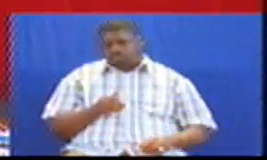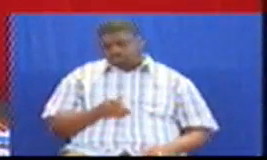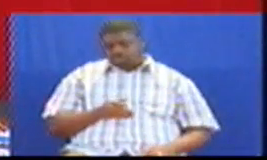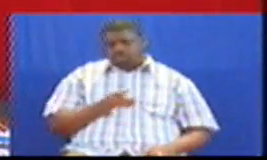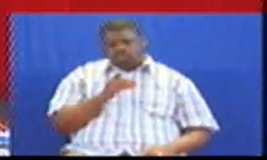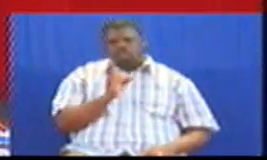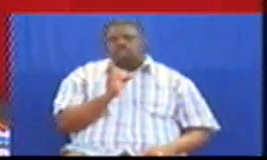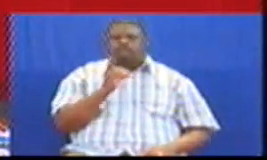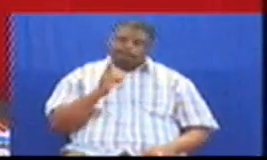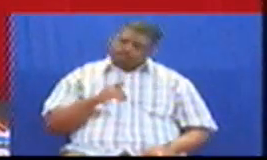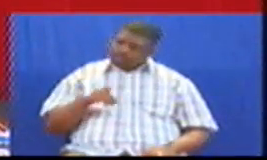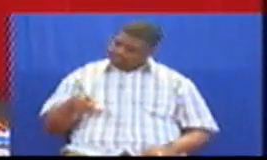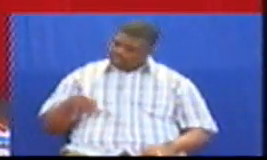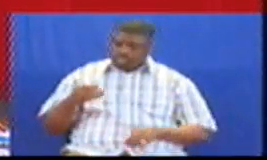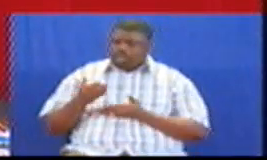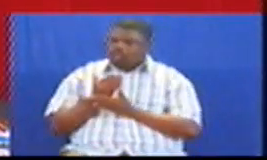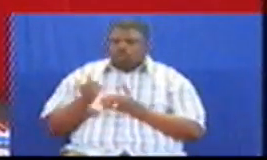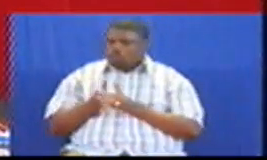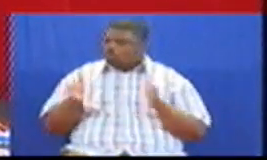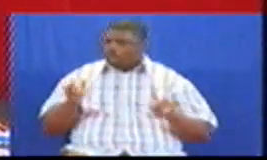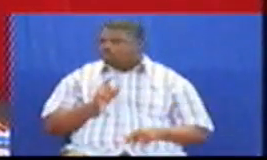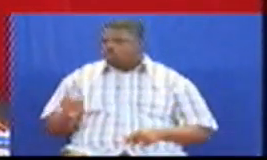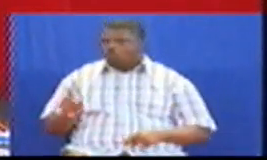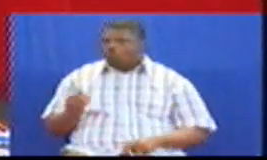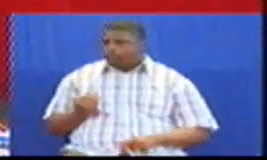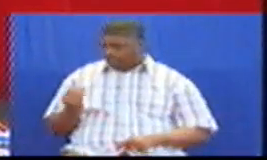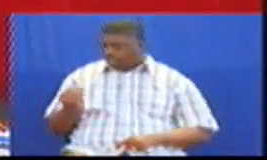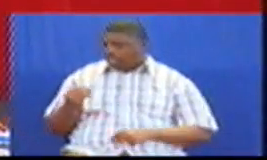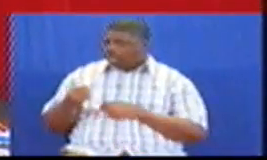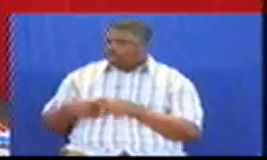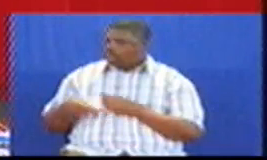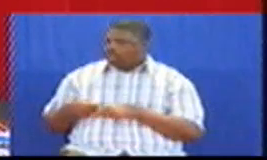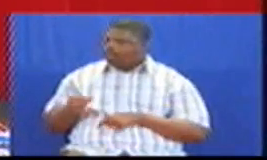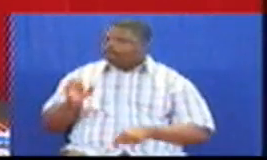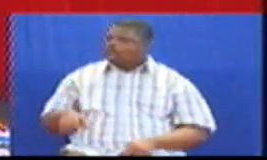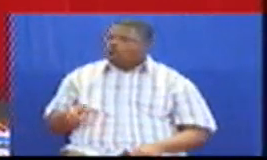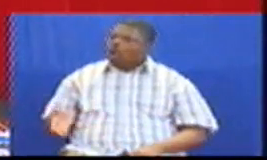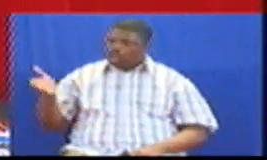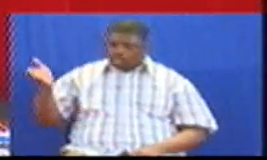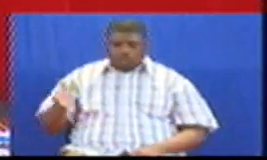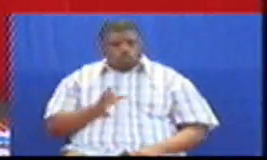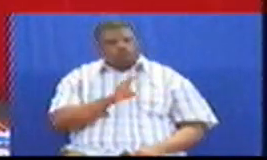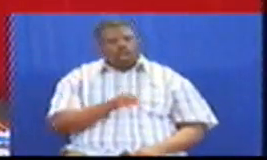kusudi mashtaka yaweze kuendelea katika ngazi za mikoa na wilaya huko.